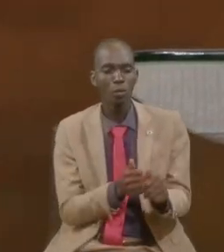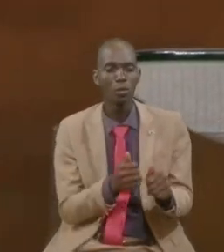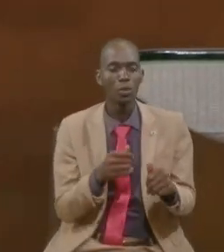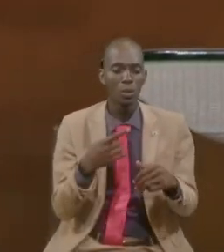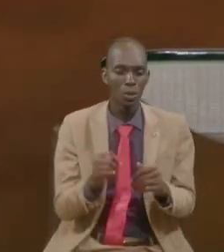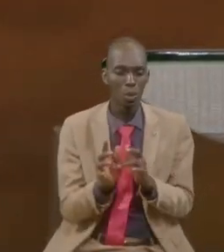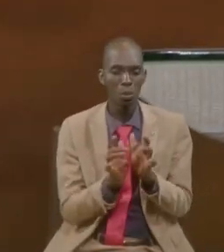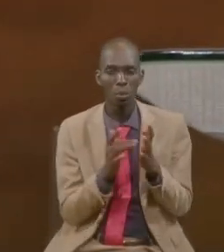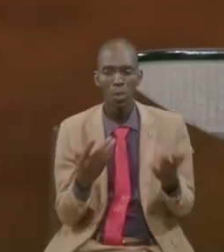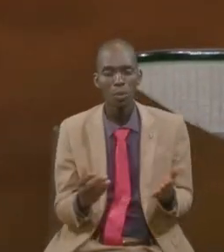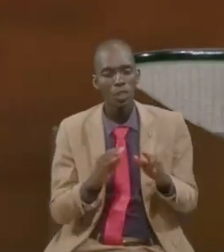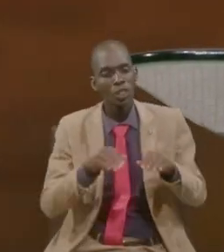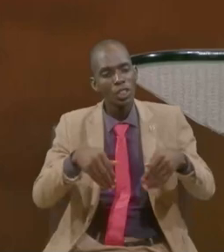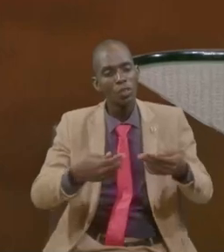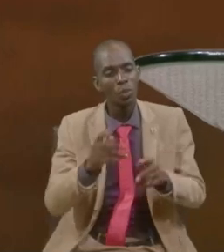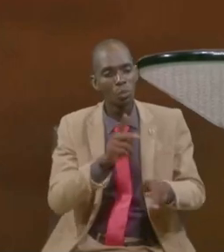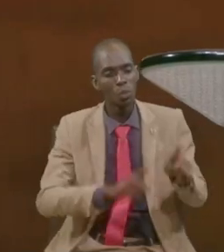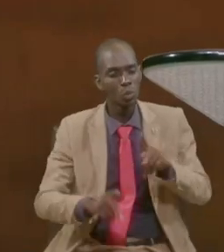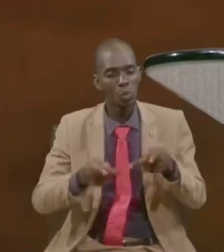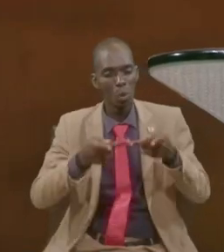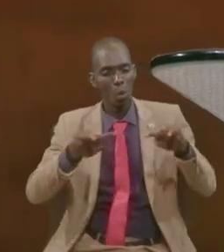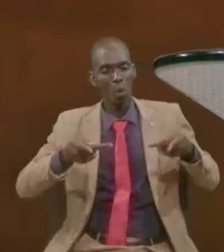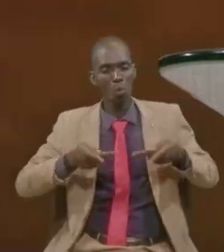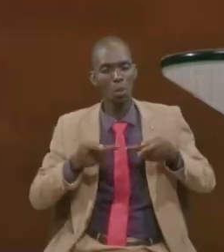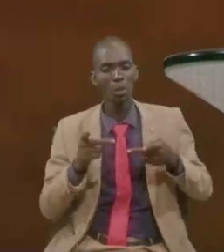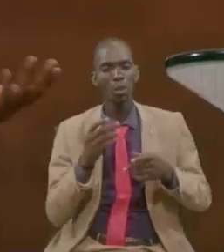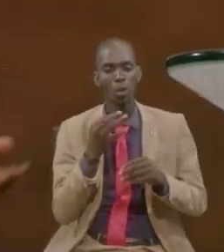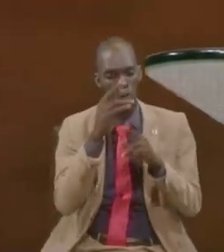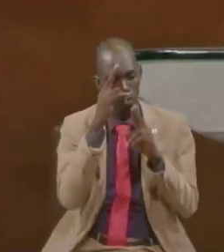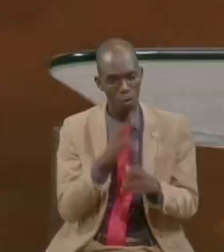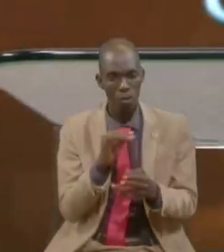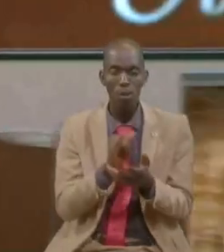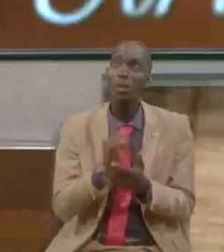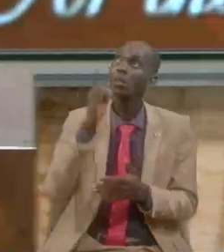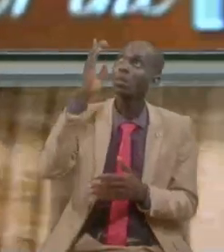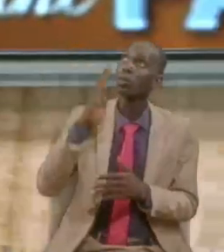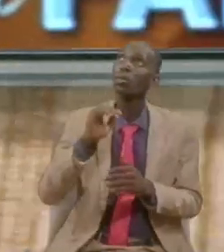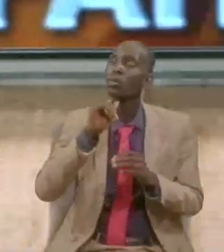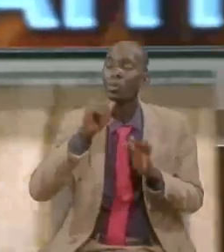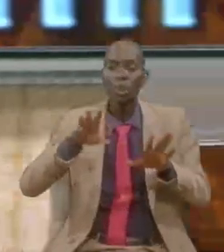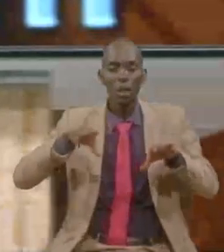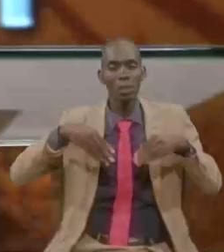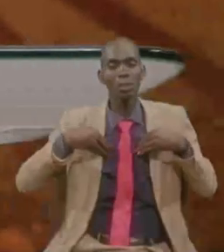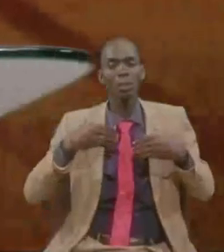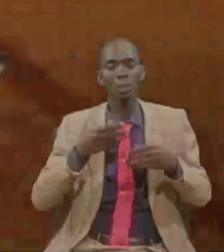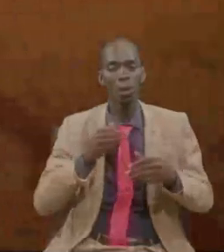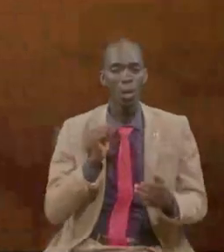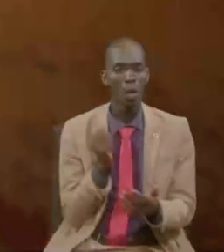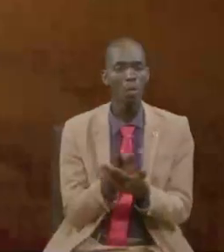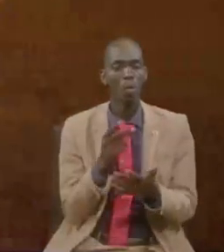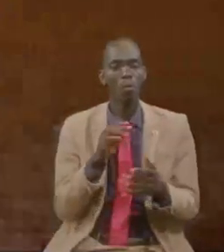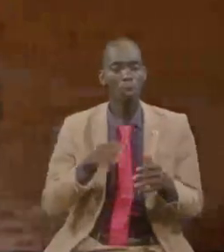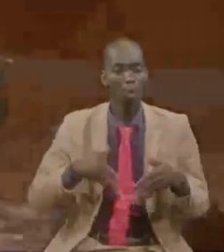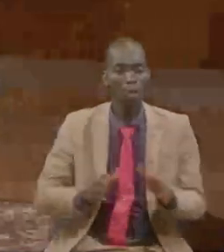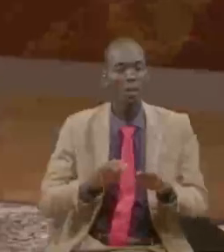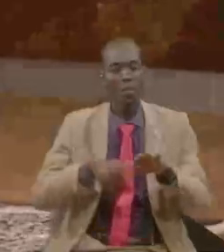qui est contraire à l'Écriture. Nous ne donnons pas le poste, la position aux gens que Dieu n'a pas donné. Et il